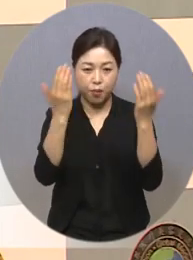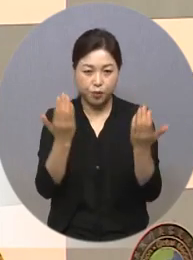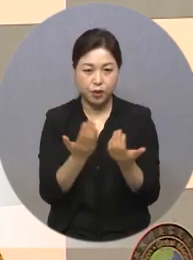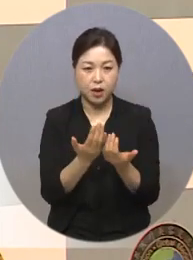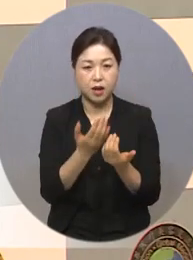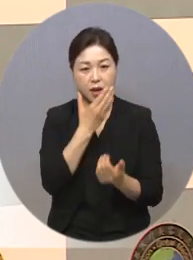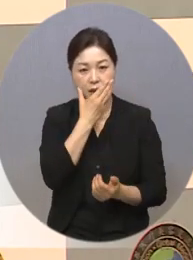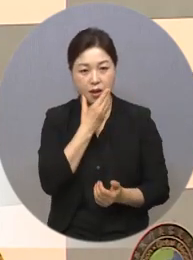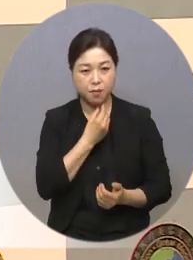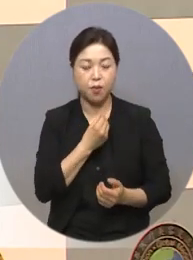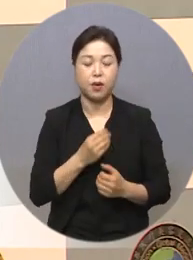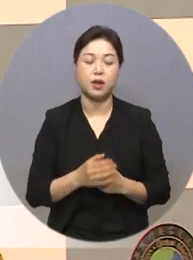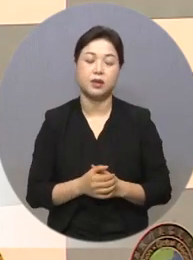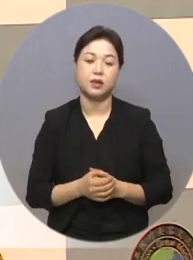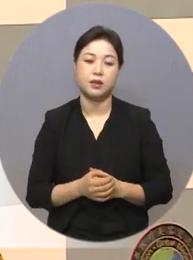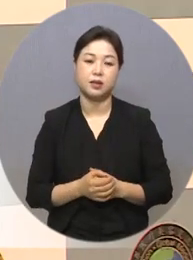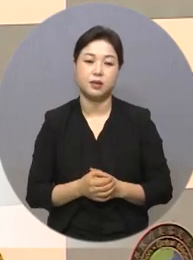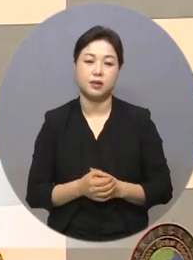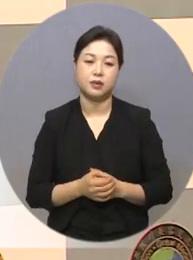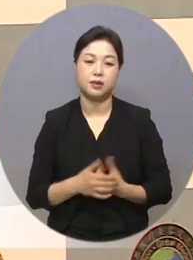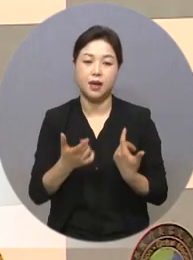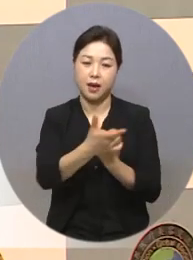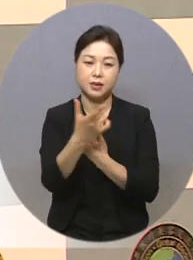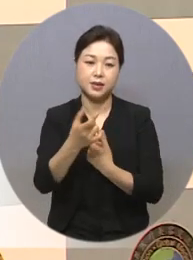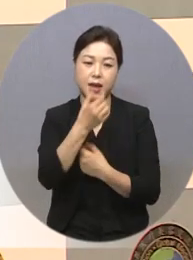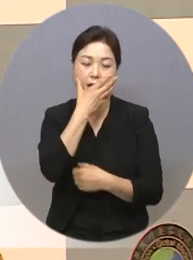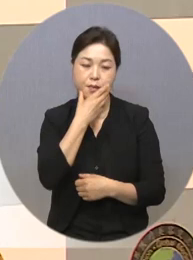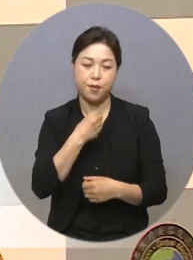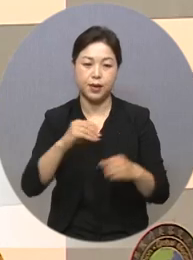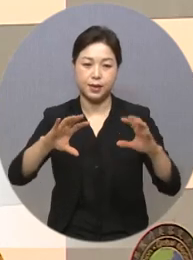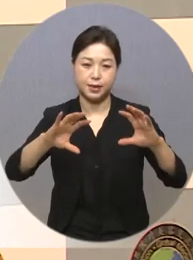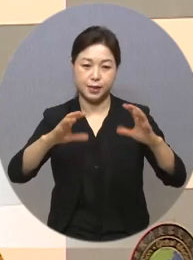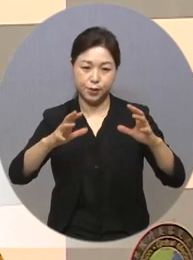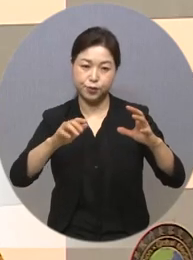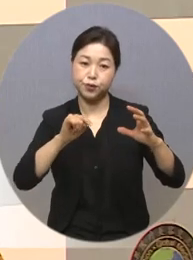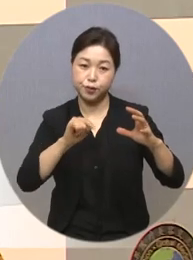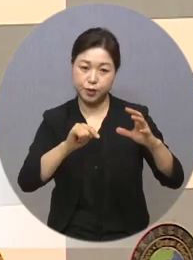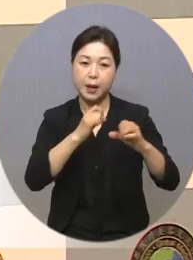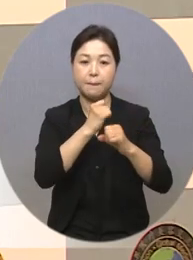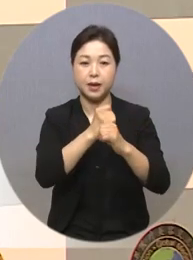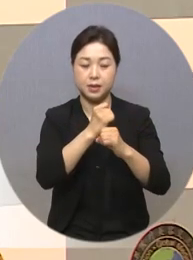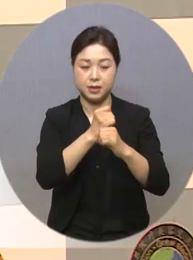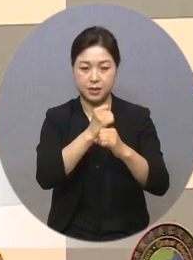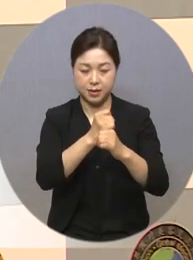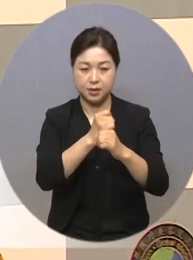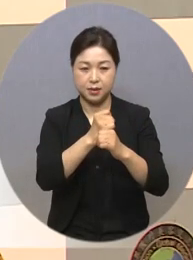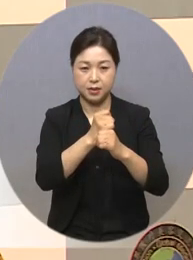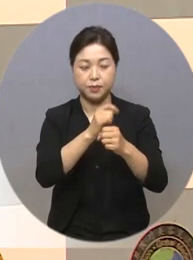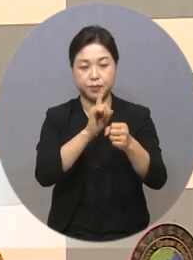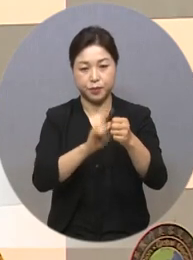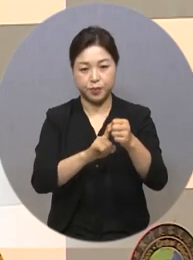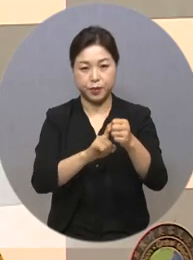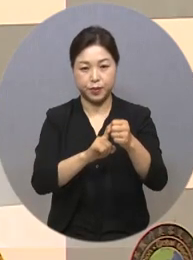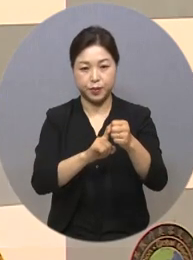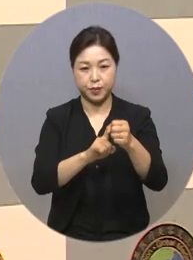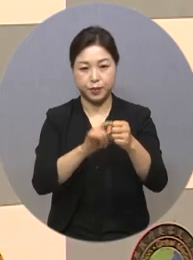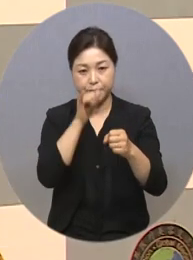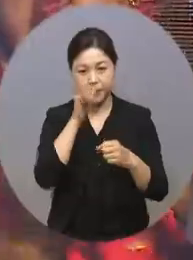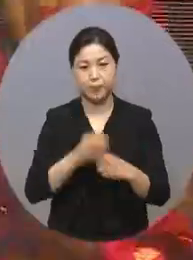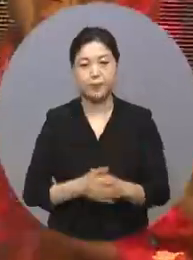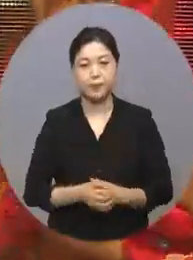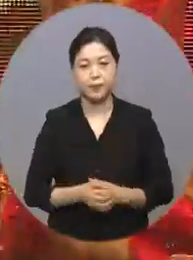행복한 정말 더불어 함께 행복한 지구촌의 행복 유토피아를 만드는 것이 최종의